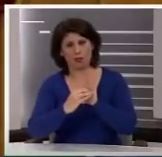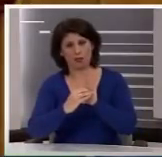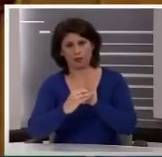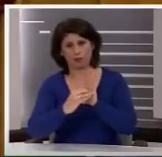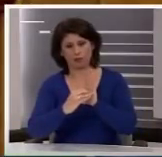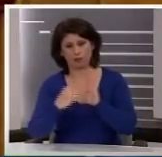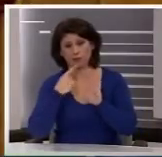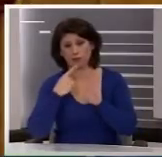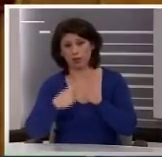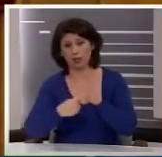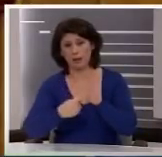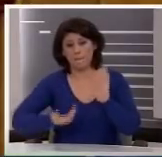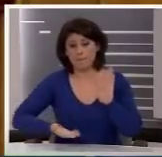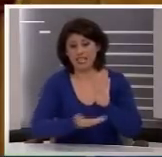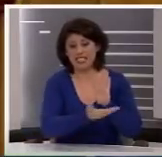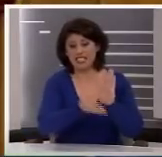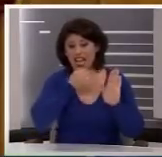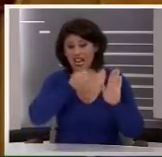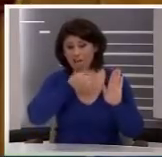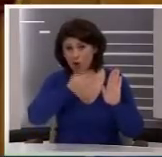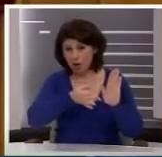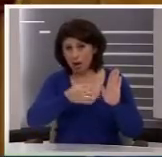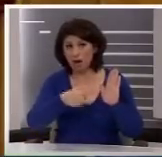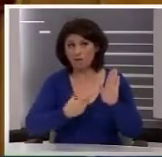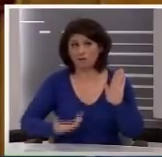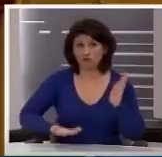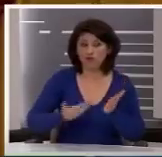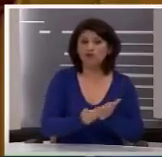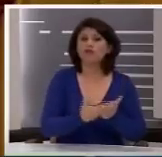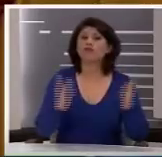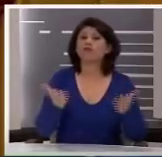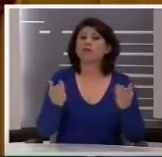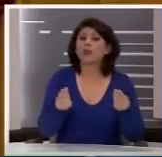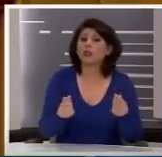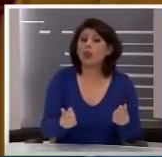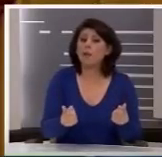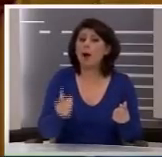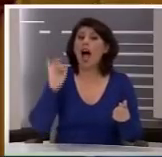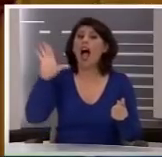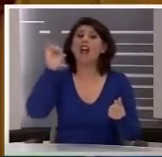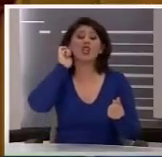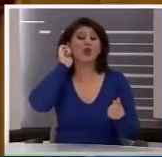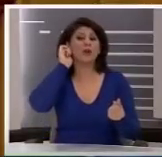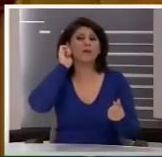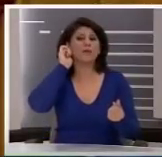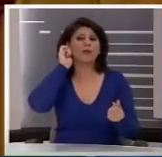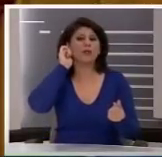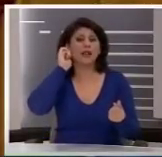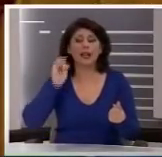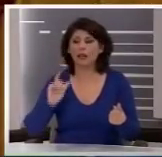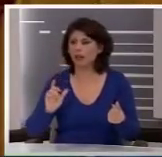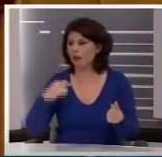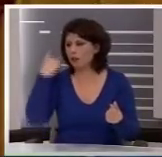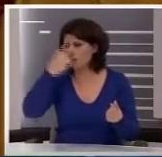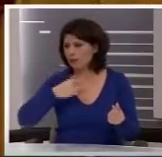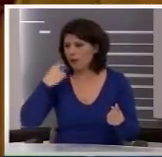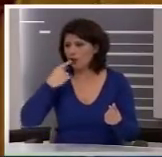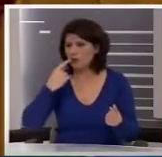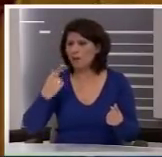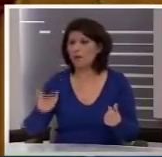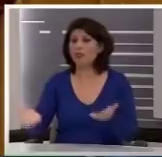λέει? Μήνυση ή αναφορά η οποία υποβάλλεται με οποιονδήποτε τρόπο ανωνύμως ή με ανύπαρτο πρόσωπο τίθεται στο